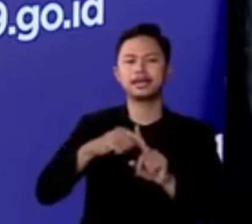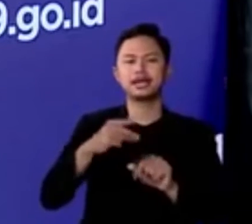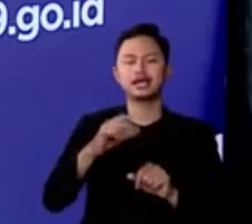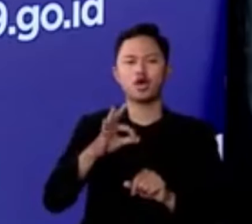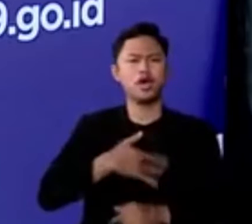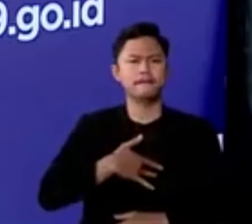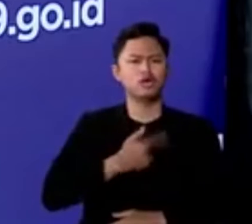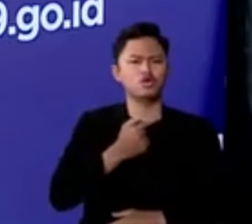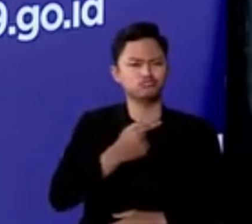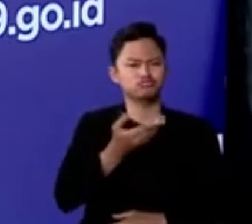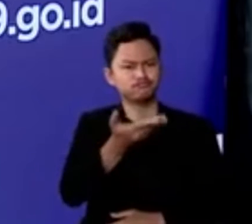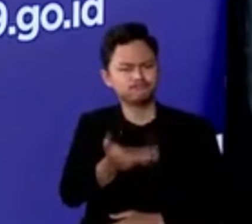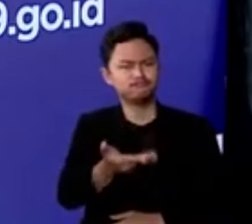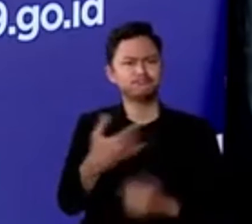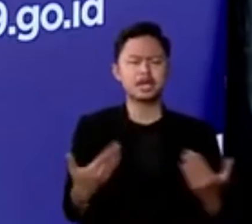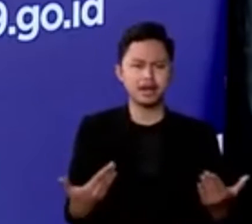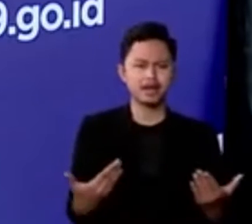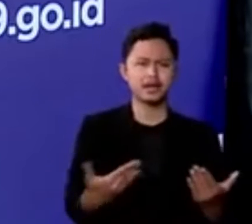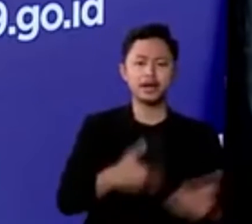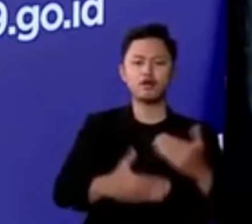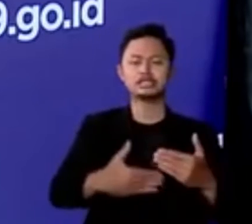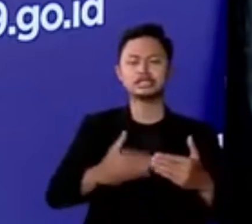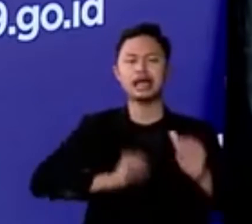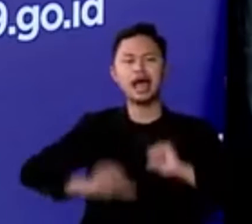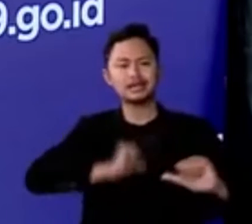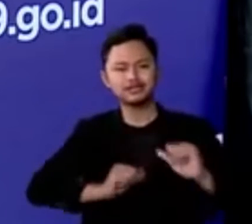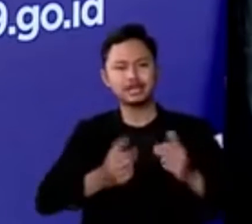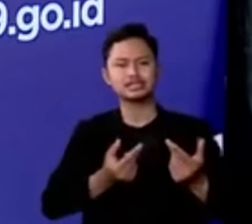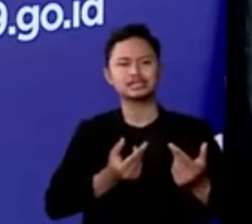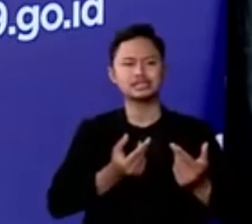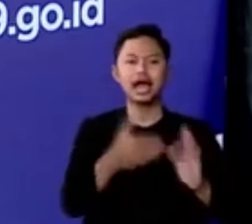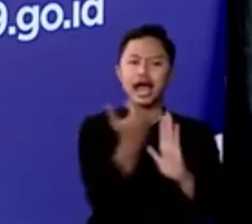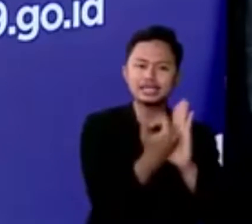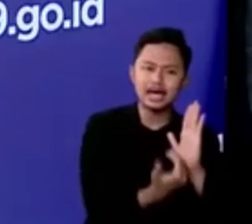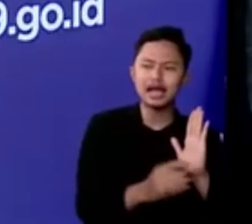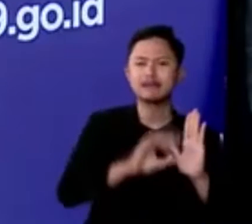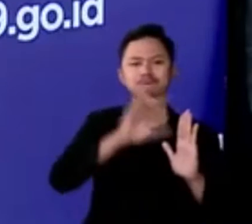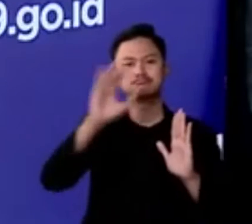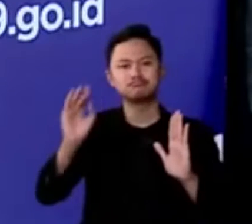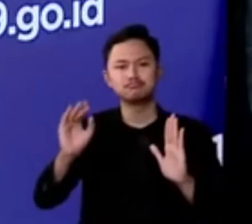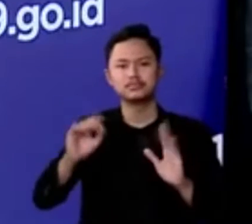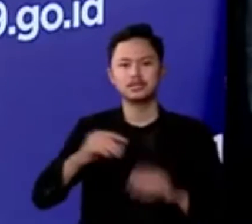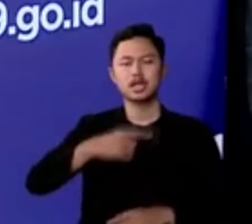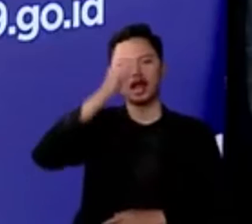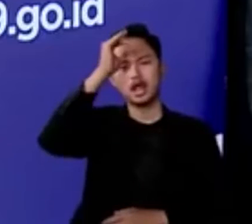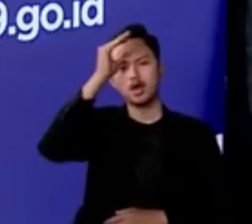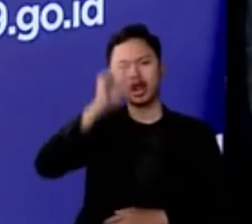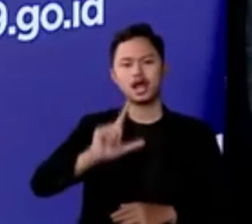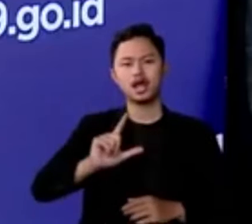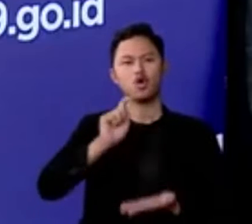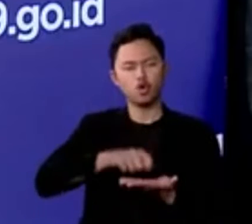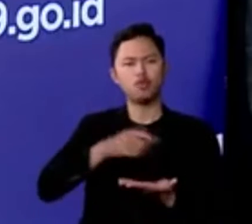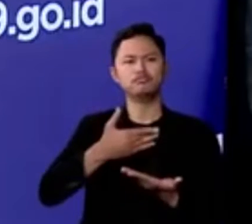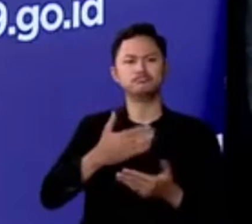regulasi ini bisa mengakomodasi gitu kegiatan beracara yang dilakukan lawyer dan praktisi hukum lainnya